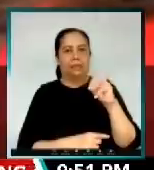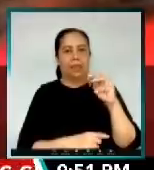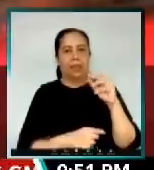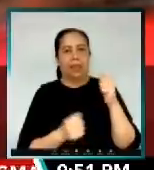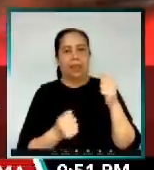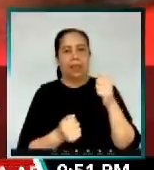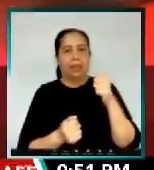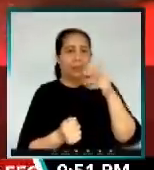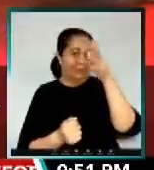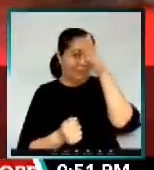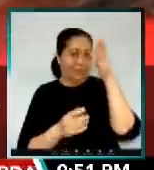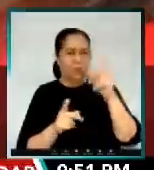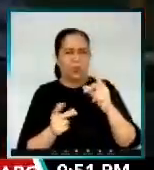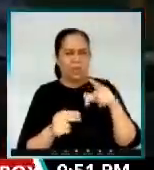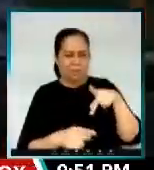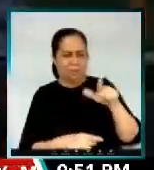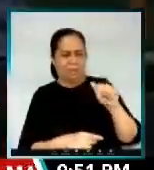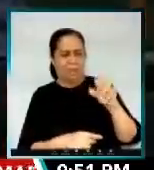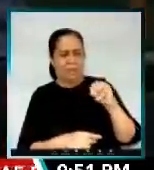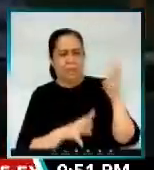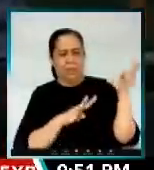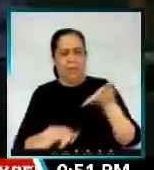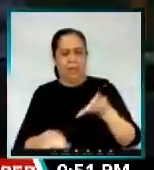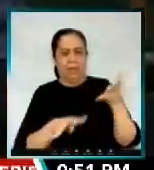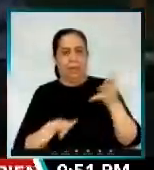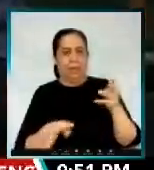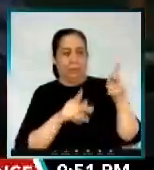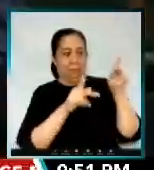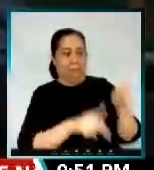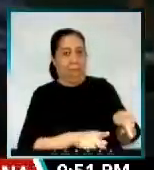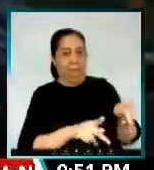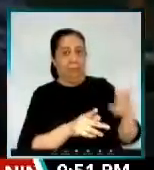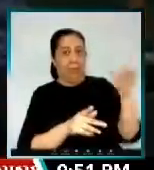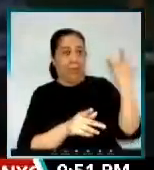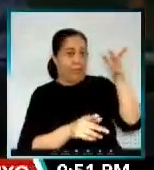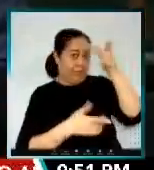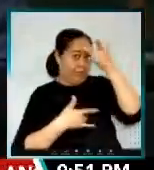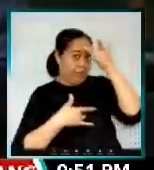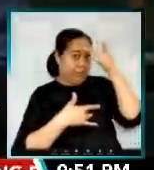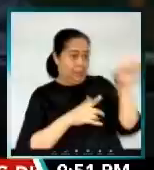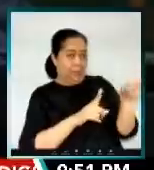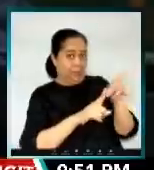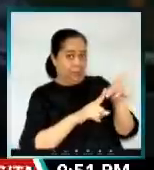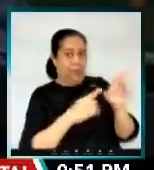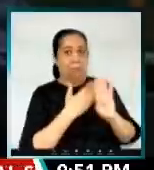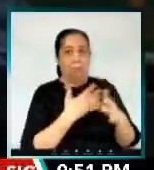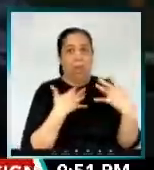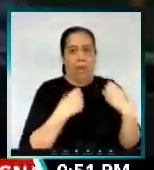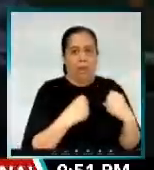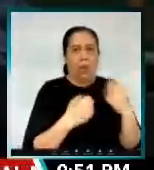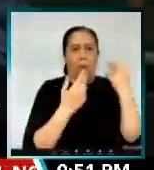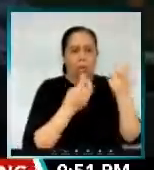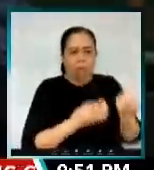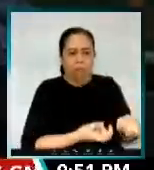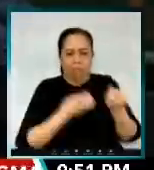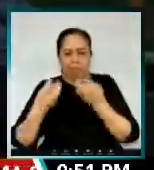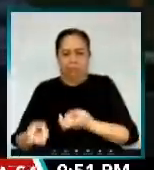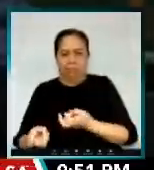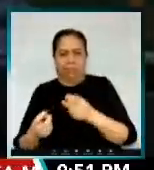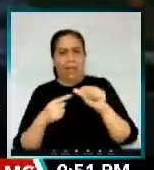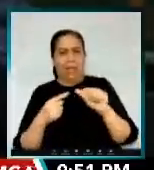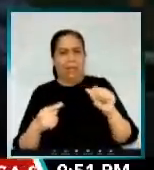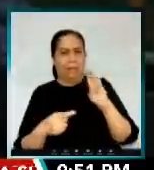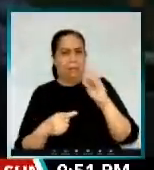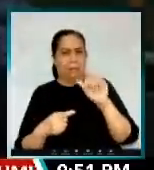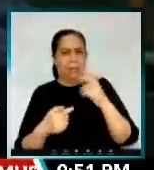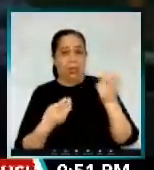Ito po yung pagsasali ng plasma ng taong gumaling na sa COVID-19 sa pag-asang maisalin din ang antibodies at